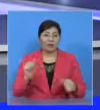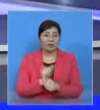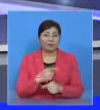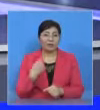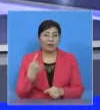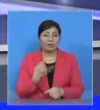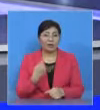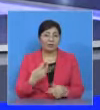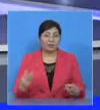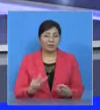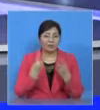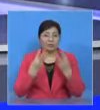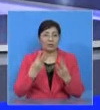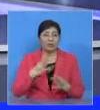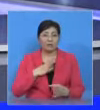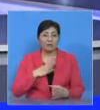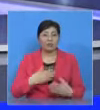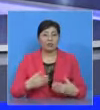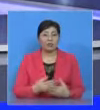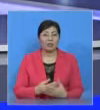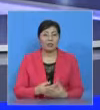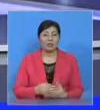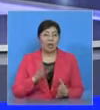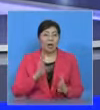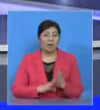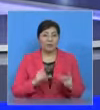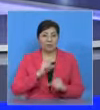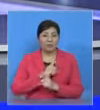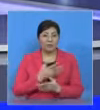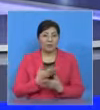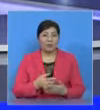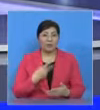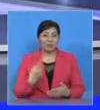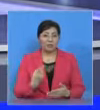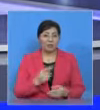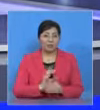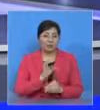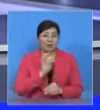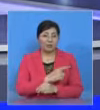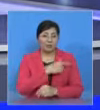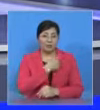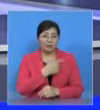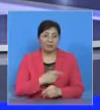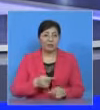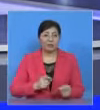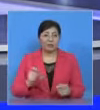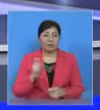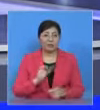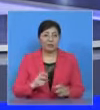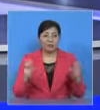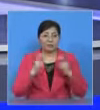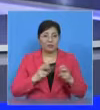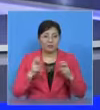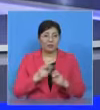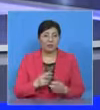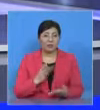из которых загорелся. К счастью, обошлось без летальных исходов, однако попавших в аварию водителей проверят на